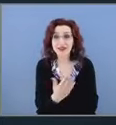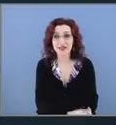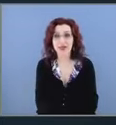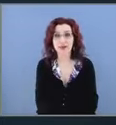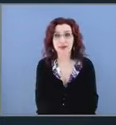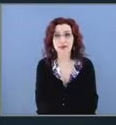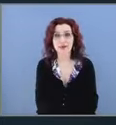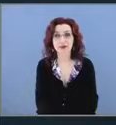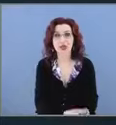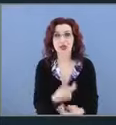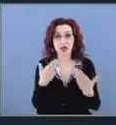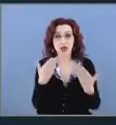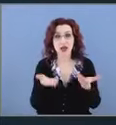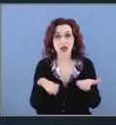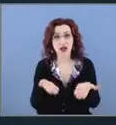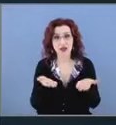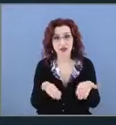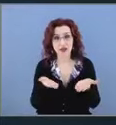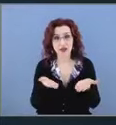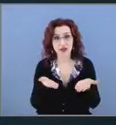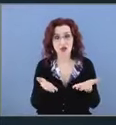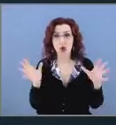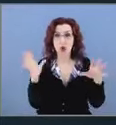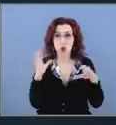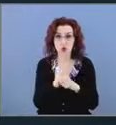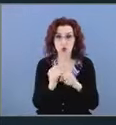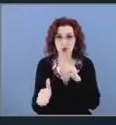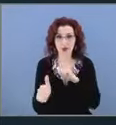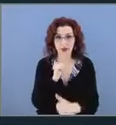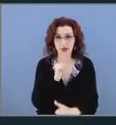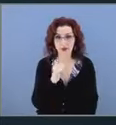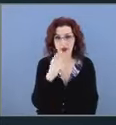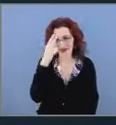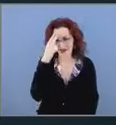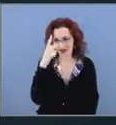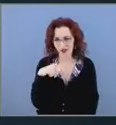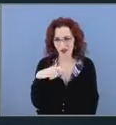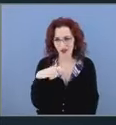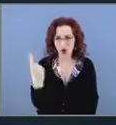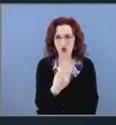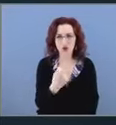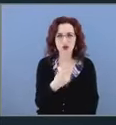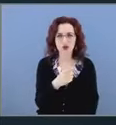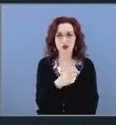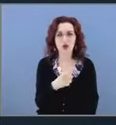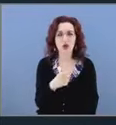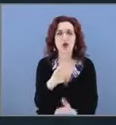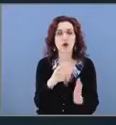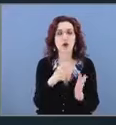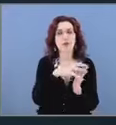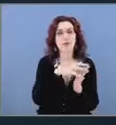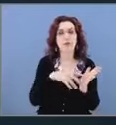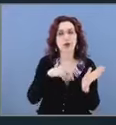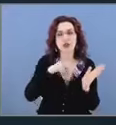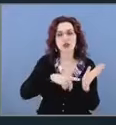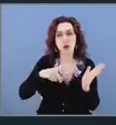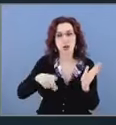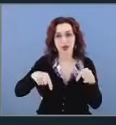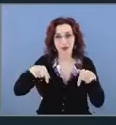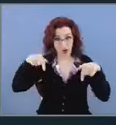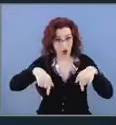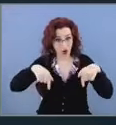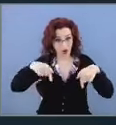adesso, prima delle conclusioni, vi ricordo ancora a tutti i partecipanti che il position paper di oggi lo trovate sul